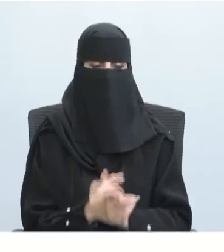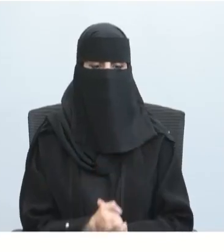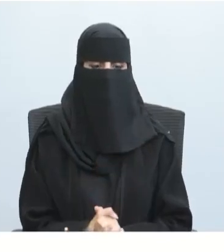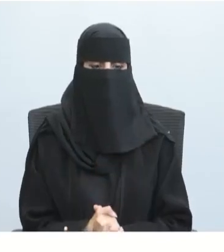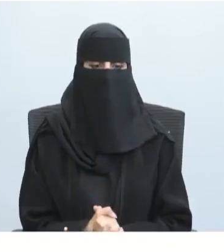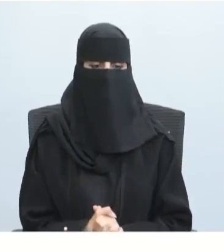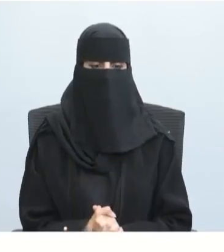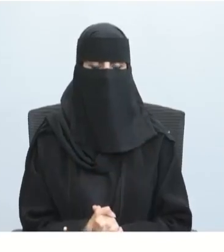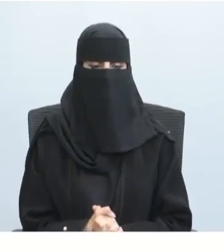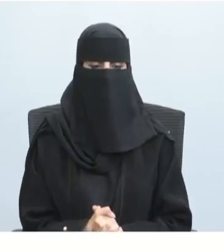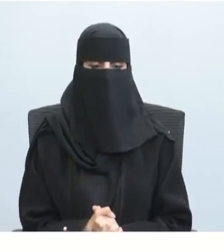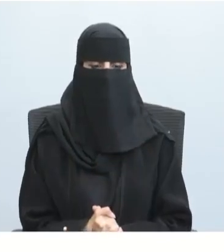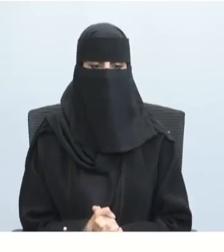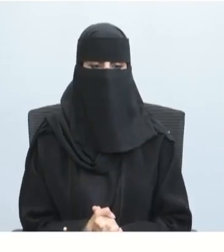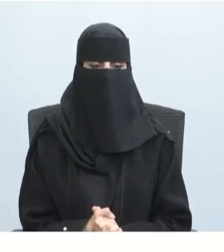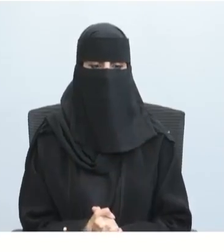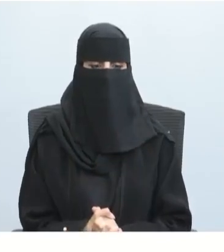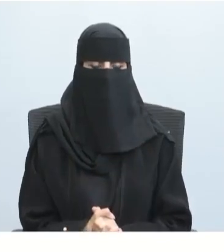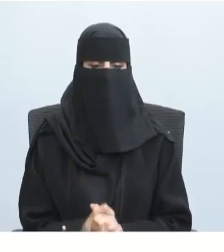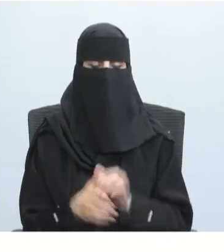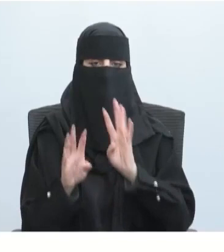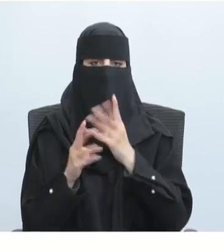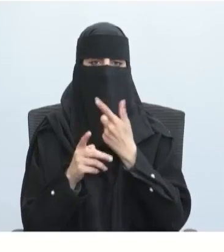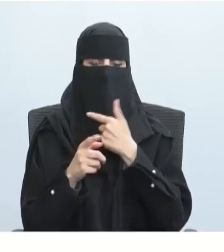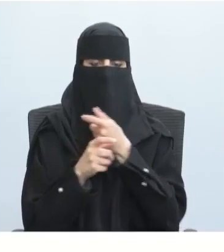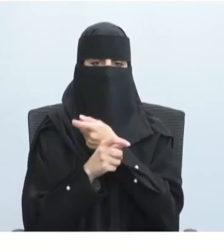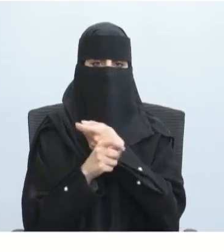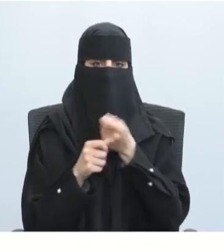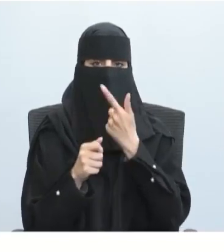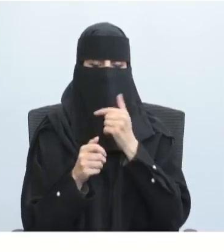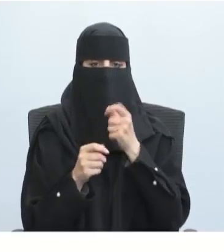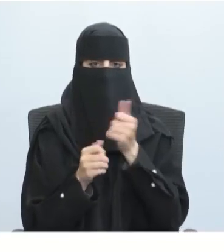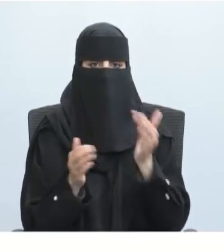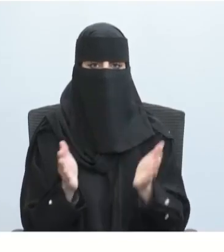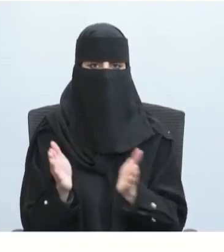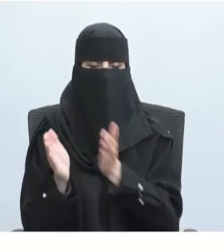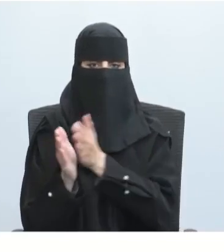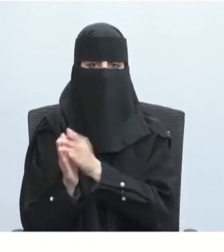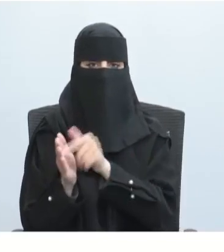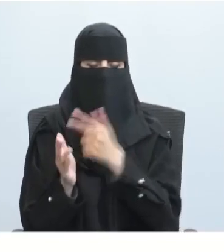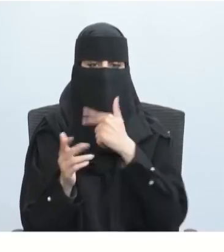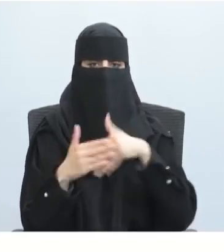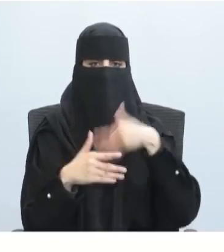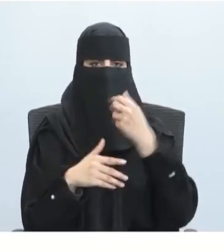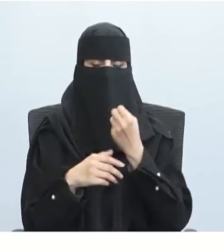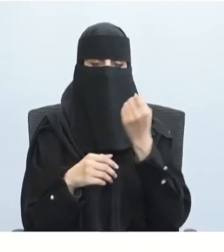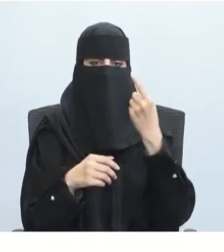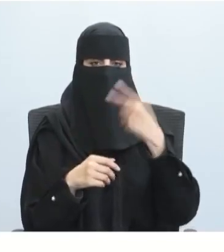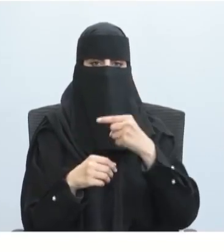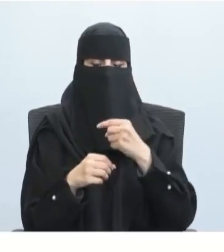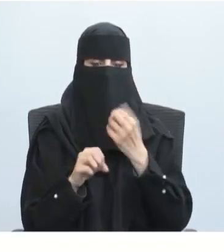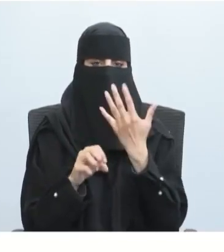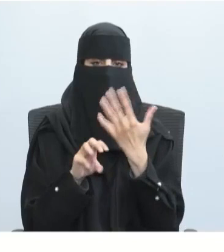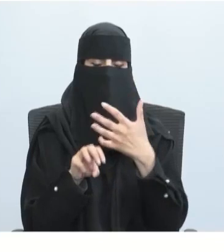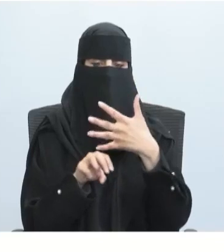سنوات اذا ما هو المبلغ الذي سيودع الان لكي يصبح بعد ع سنوات 500